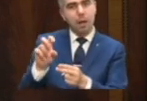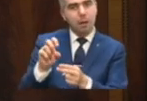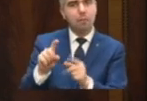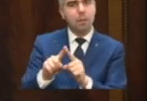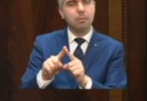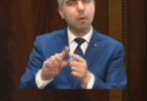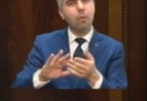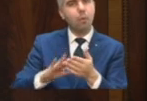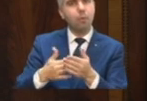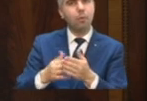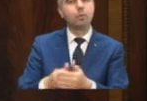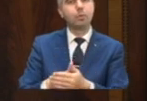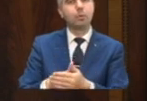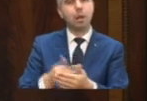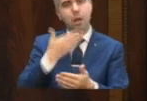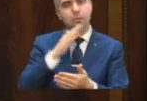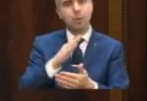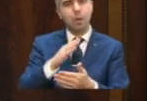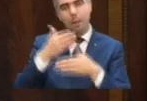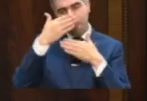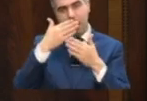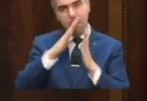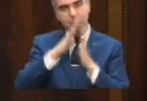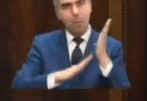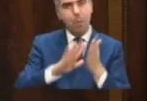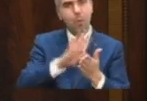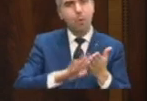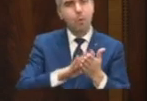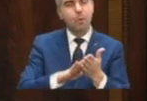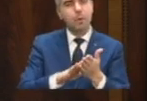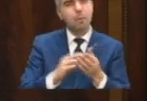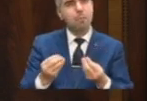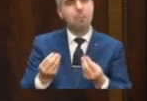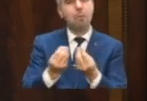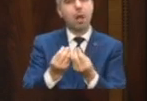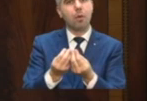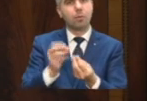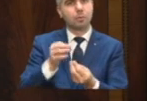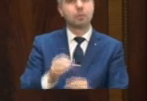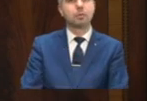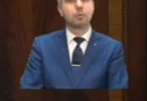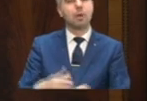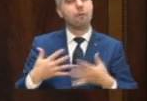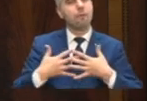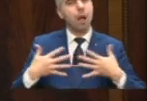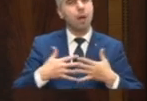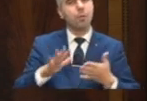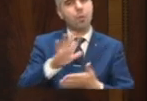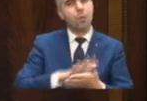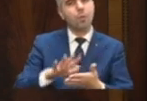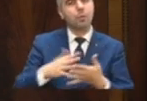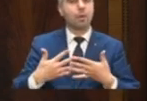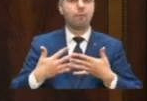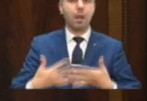الصيت اكثر من المغرب، ولكن الحمد لله بلادنا قدرت على انه تمشي كتف كتف في هذا الوجه هذه، وهذا شرف لنا وشرف لكل